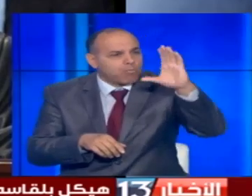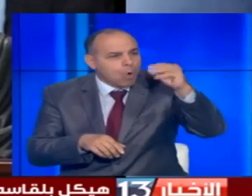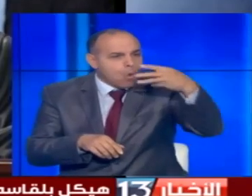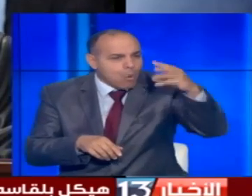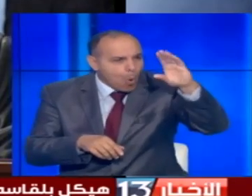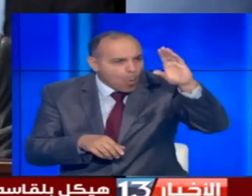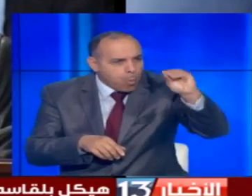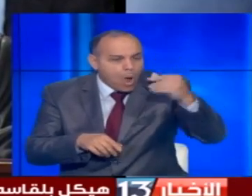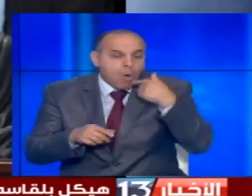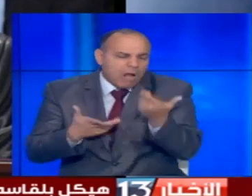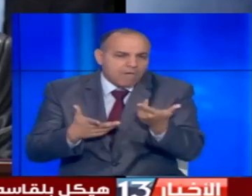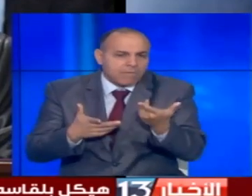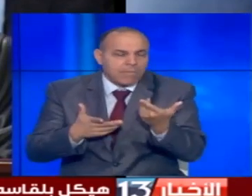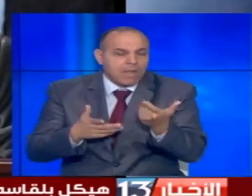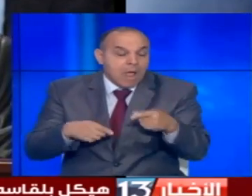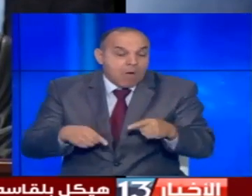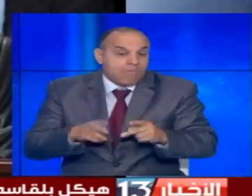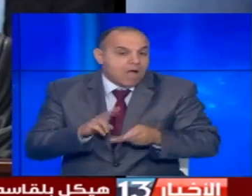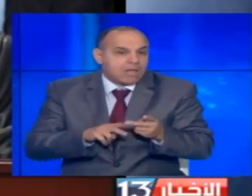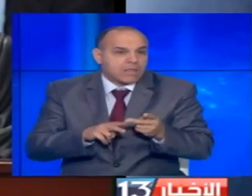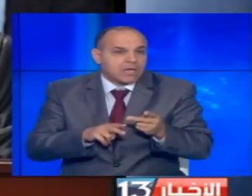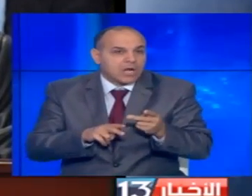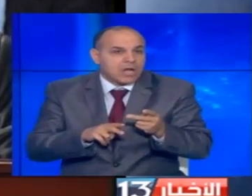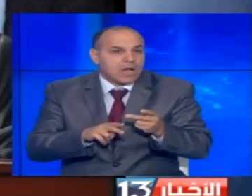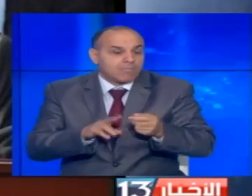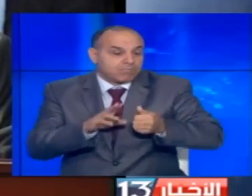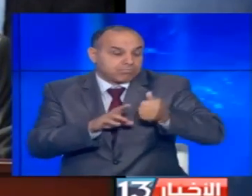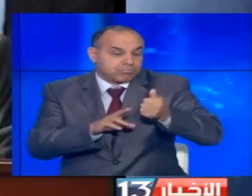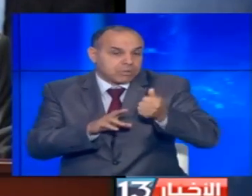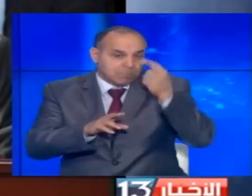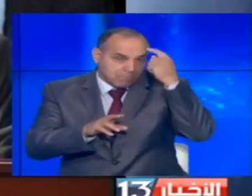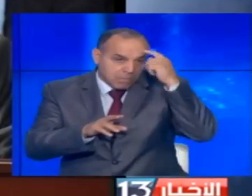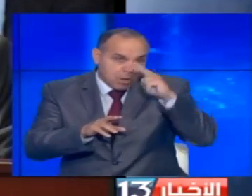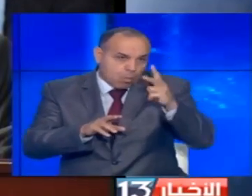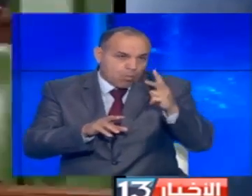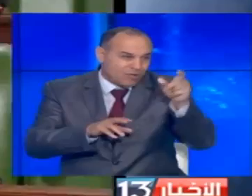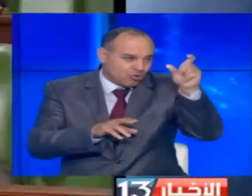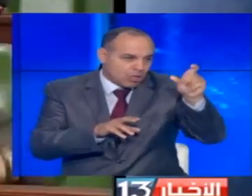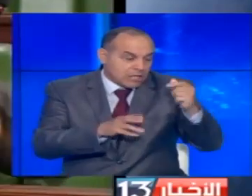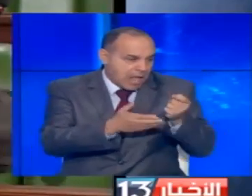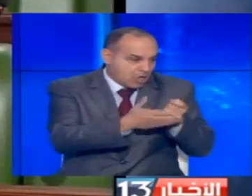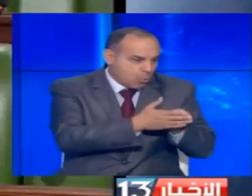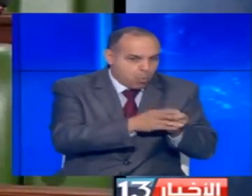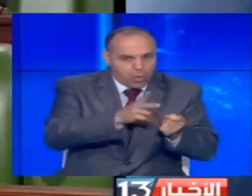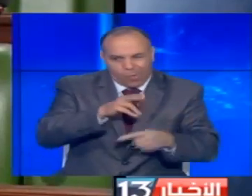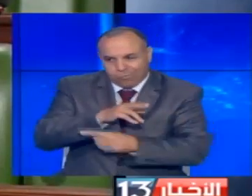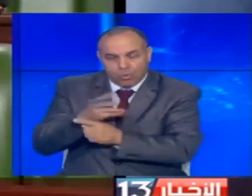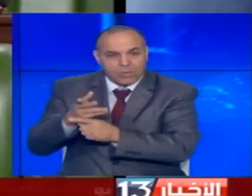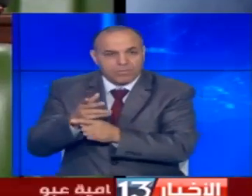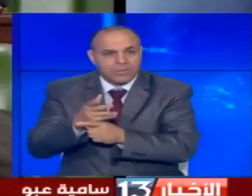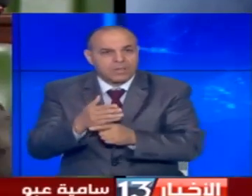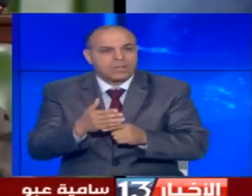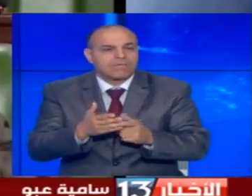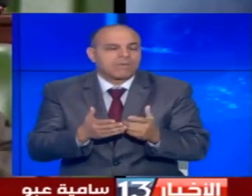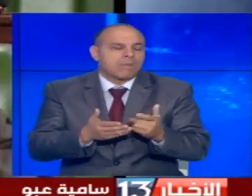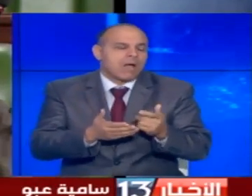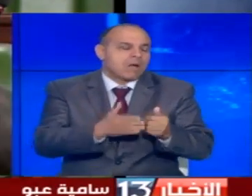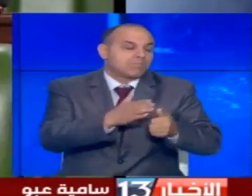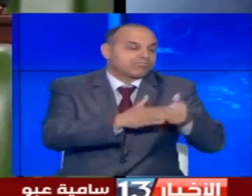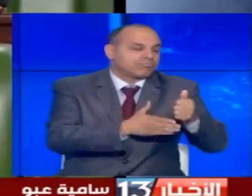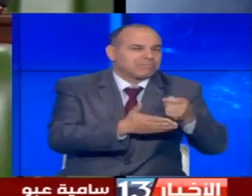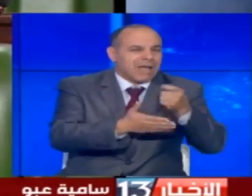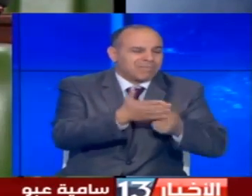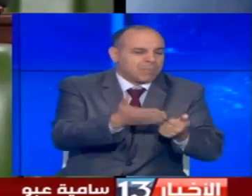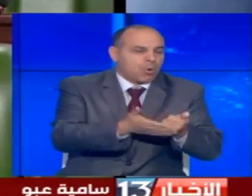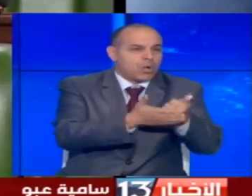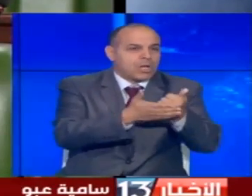ولكن التخوف الحقيقي هو ذهاب هذا الامتياز الى من لا يستحق ب اعملوا امتياز المصنع اعملوا